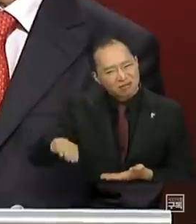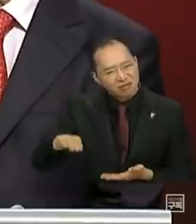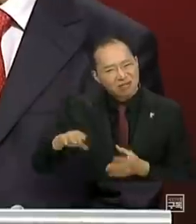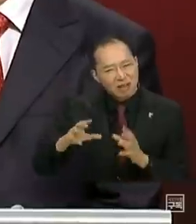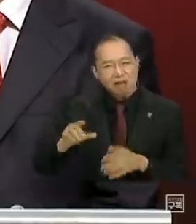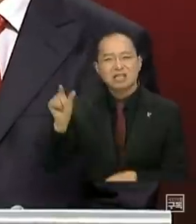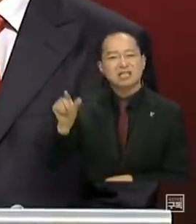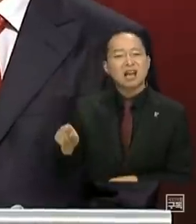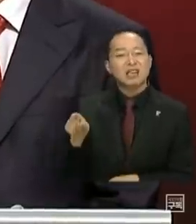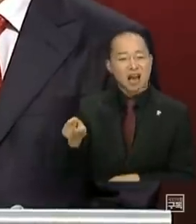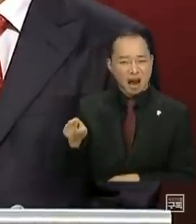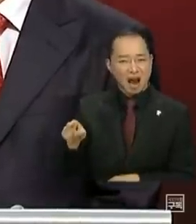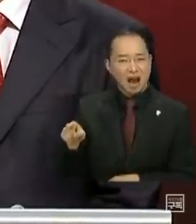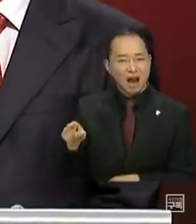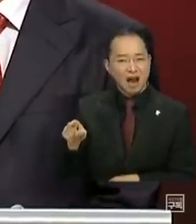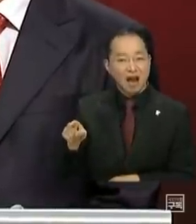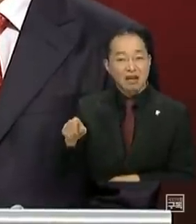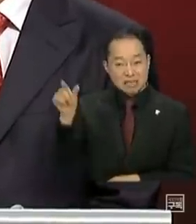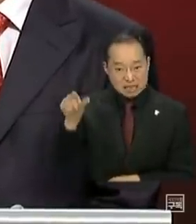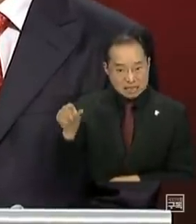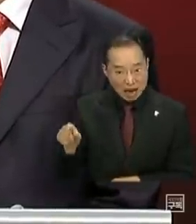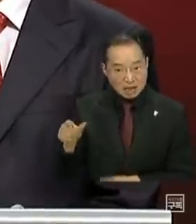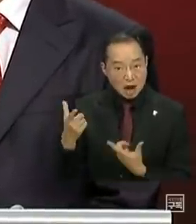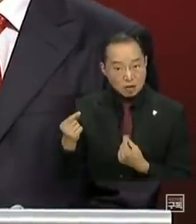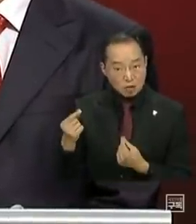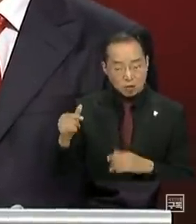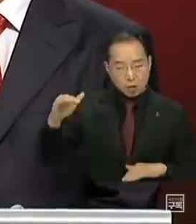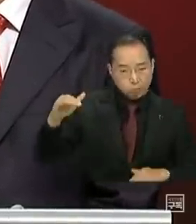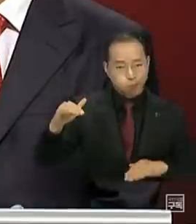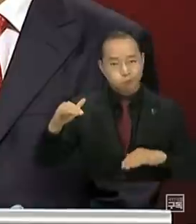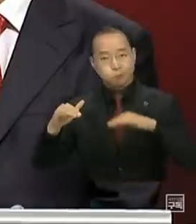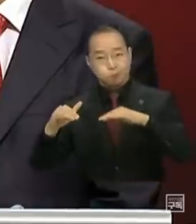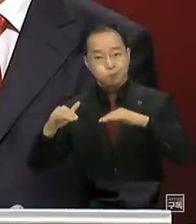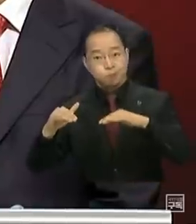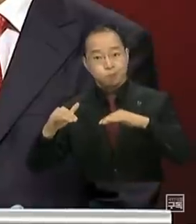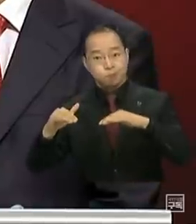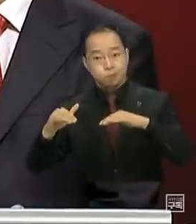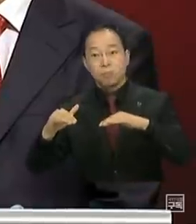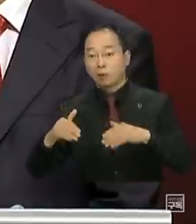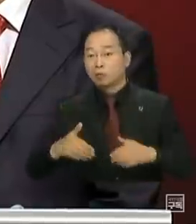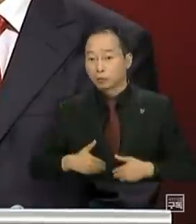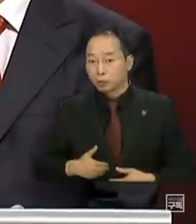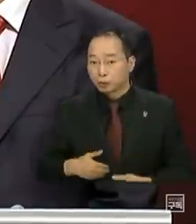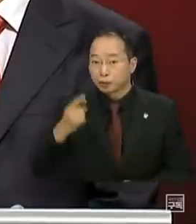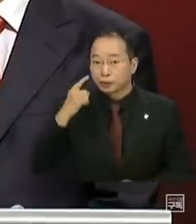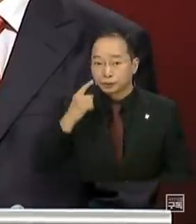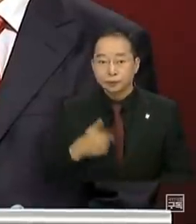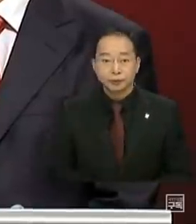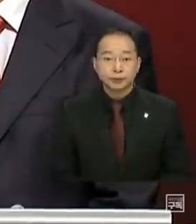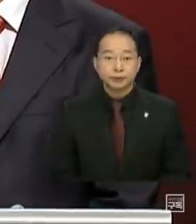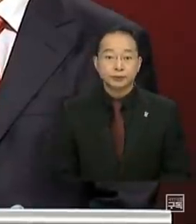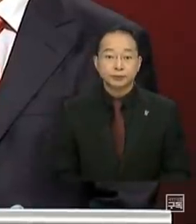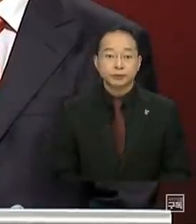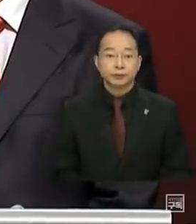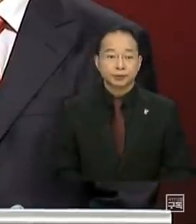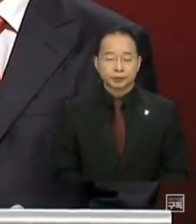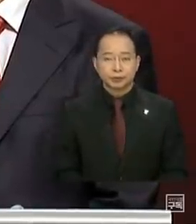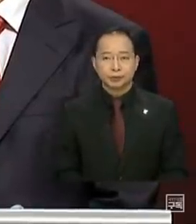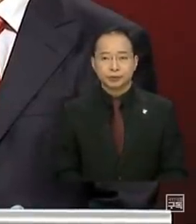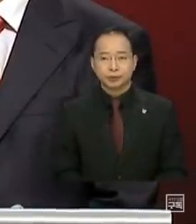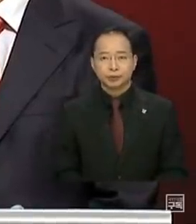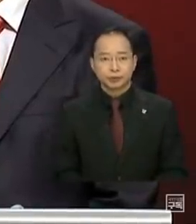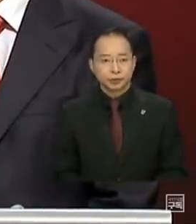그래서 이탈리아까지는 목표로 하고 우리가 뛰어야 하지 않느냐 그래 봅니다. 예. 지금